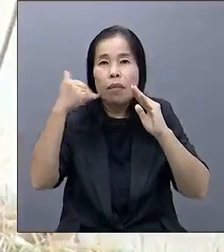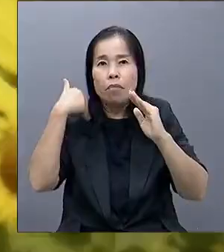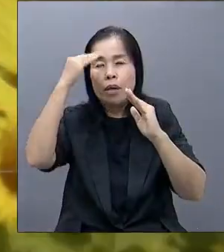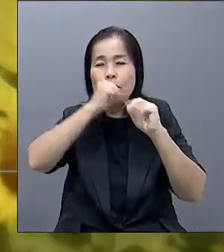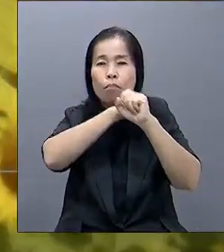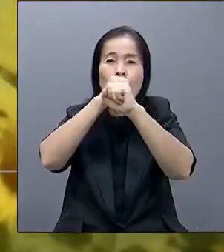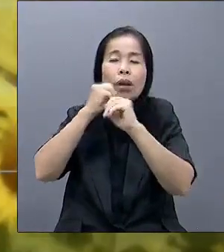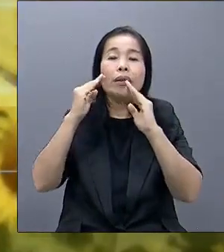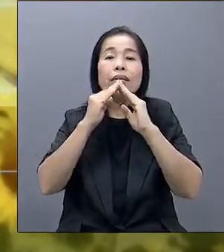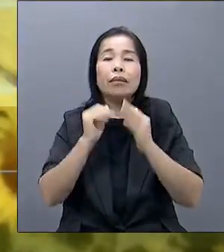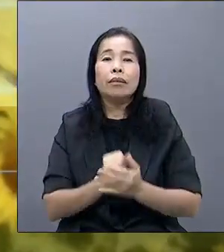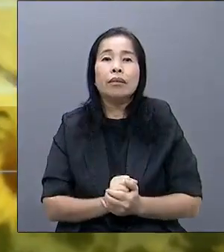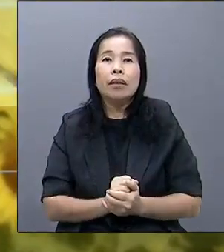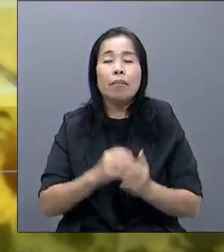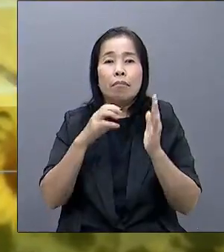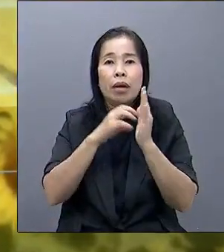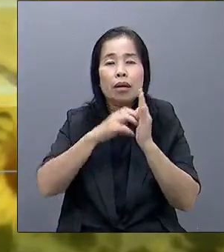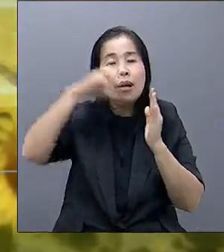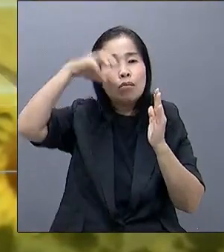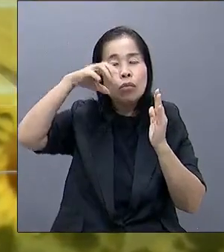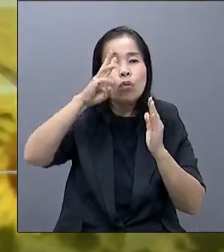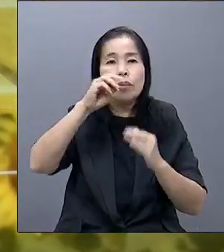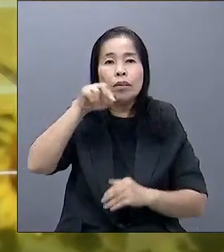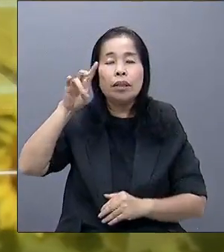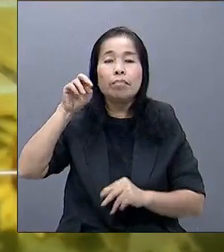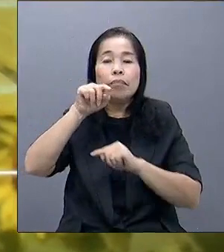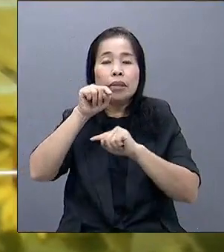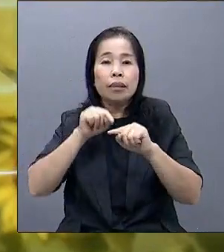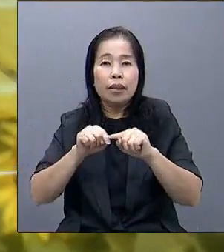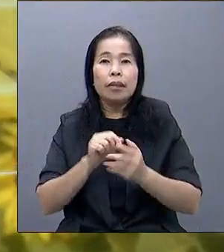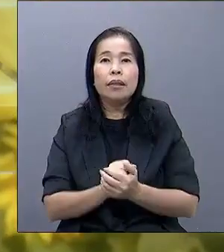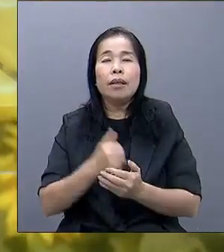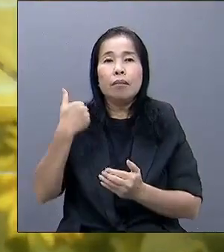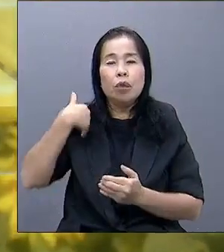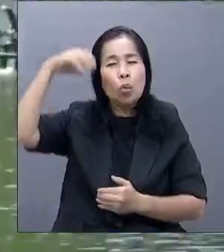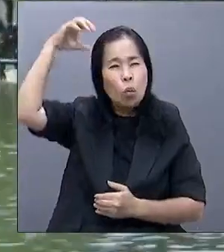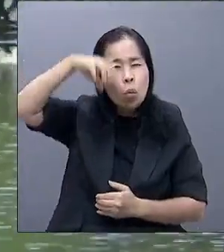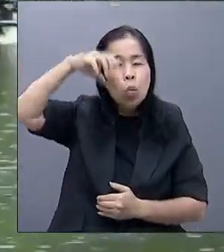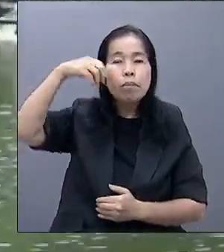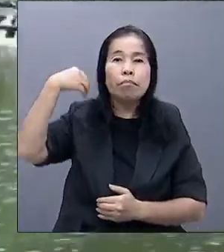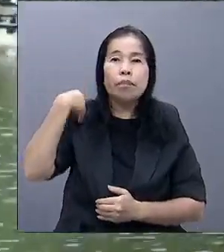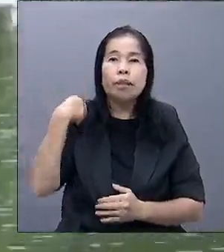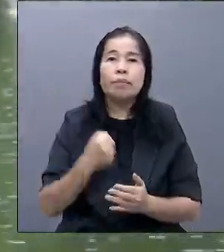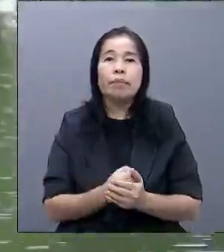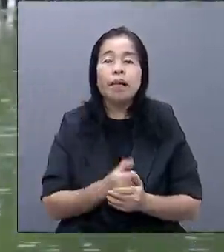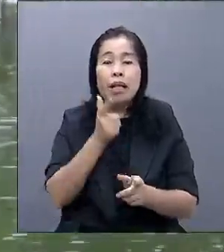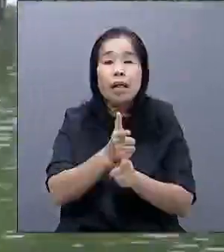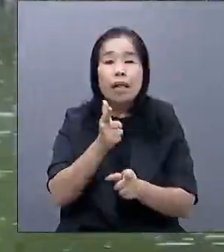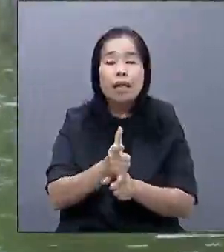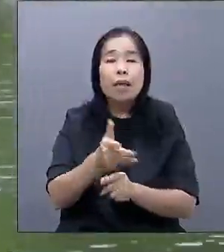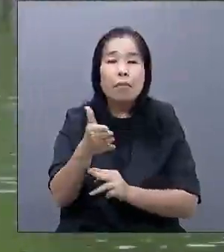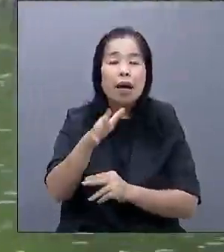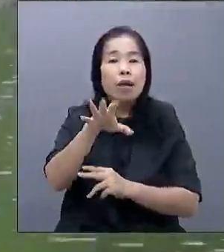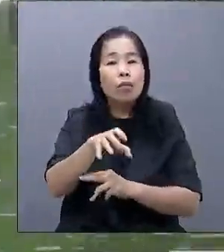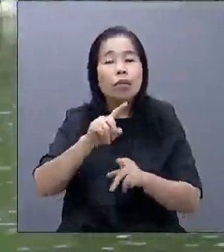าทยใหกสัเลี้ยงภาคกมีฝนฟ้าขนอง 60-70%องพ้นที่มีฝนตกหนกบางแห่งค่ะสำหรบผทเลยงสตรน้ในบ่อ